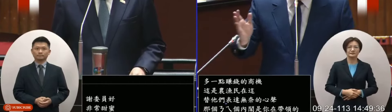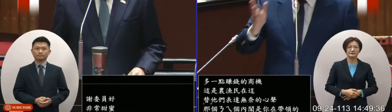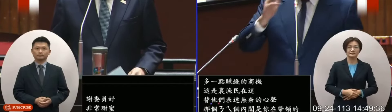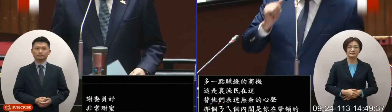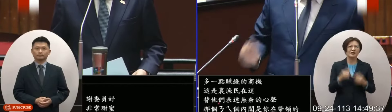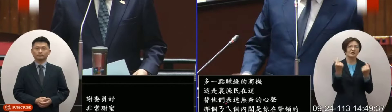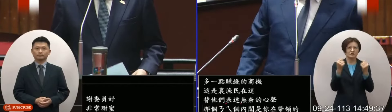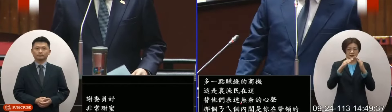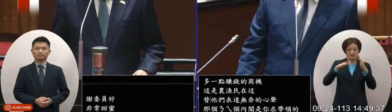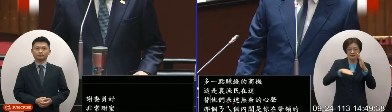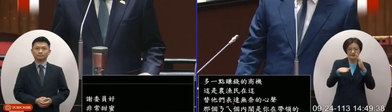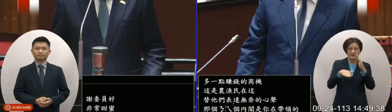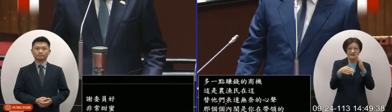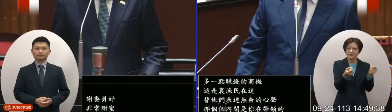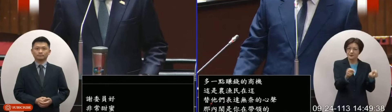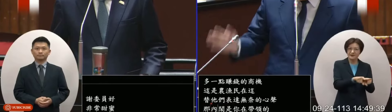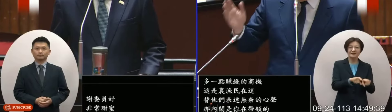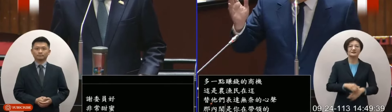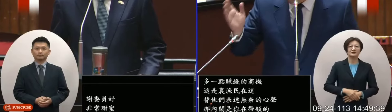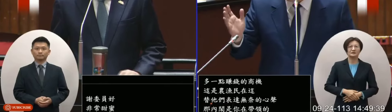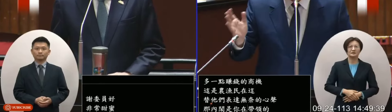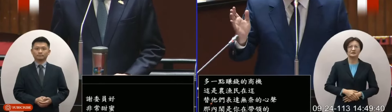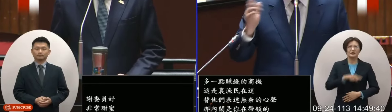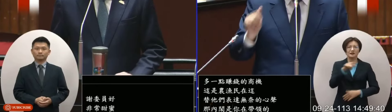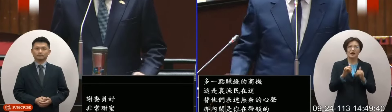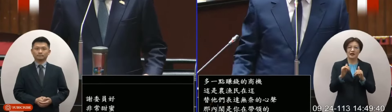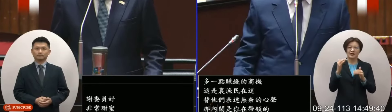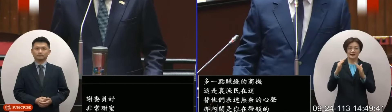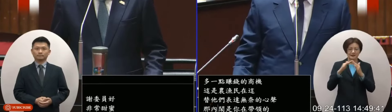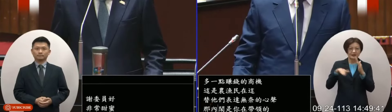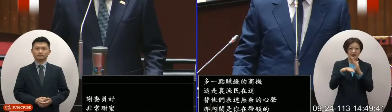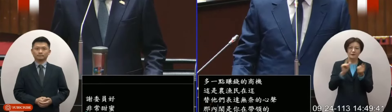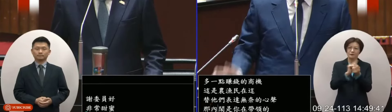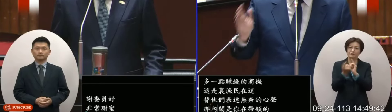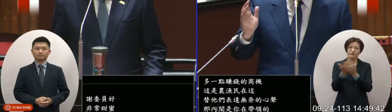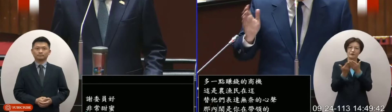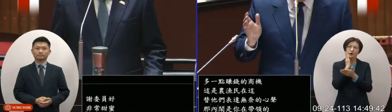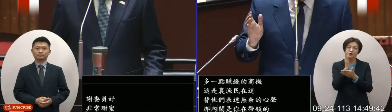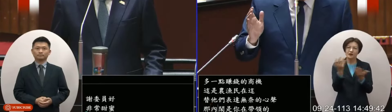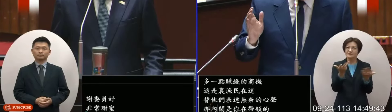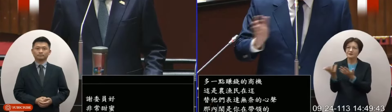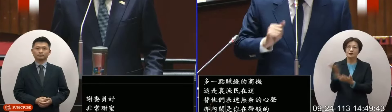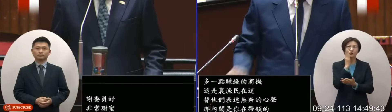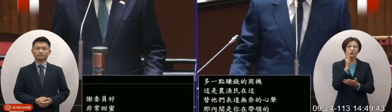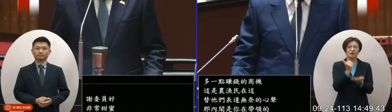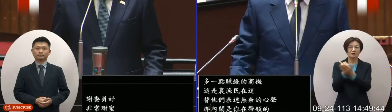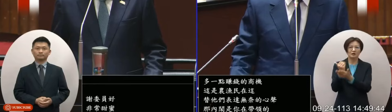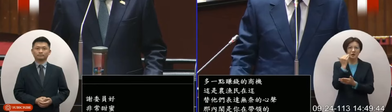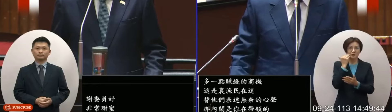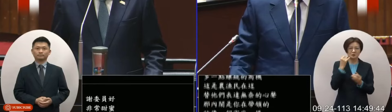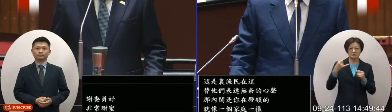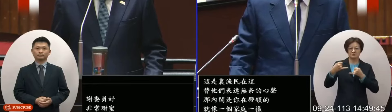就亲像一个家庭同款。人讲家和万事兴啊，家不和万事兴